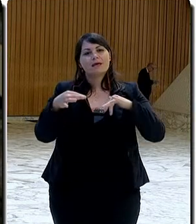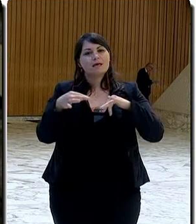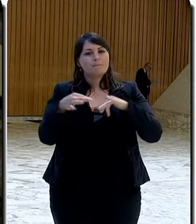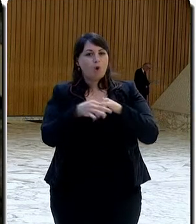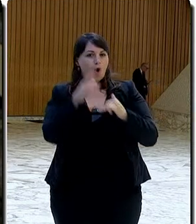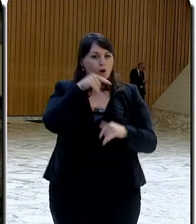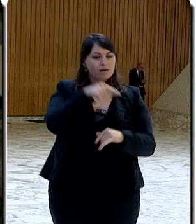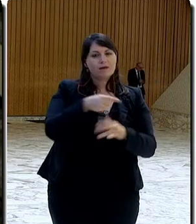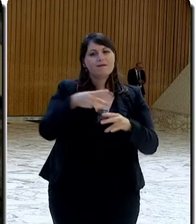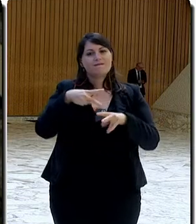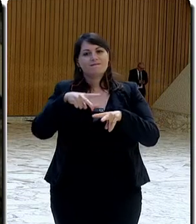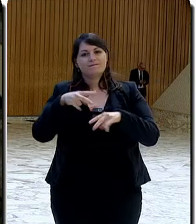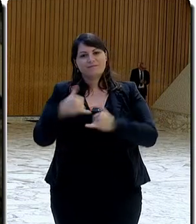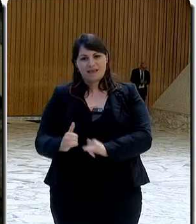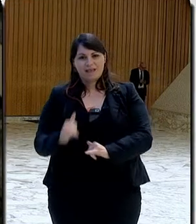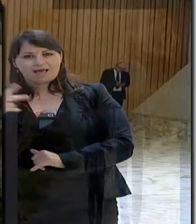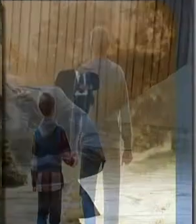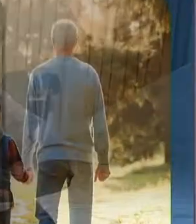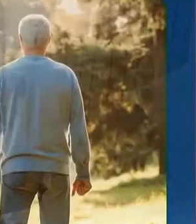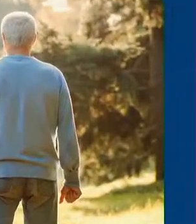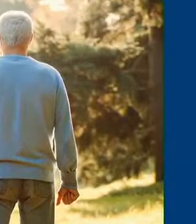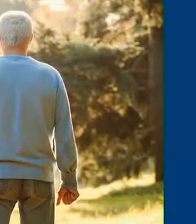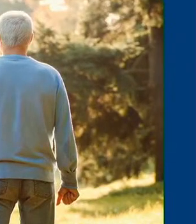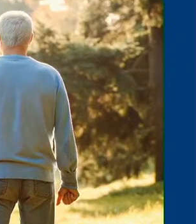Jersey. Prego, Christopher.